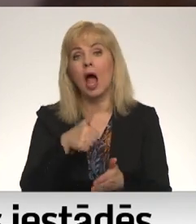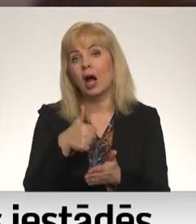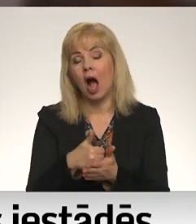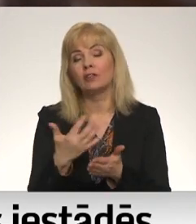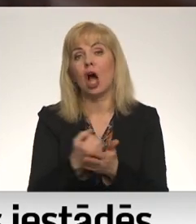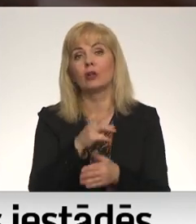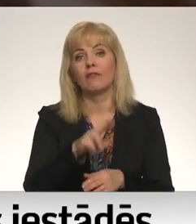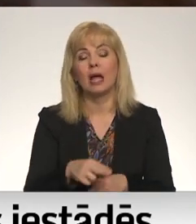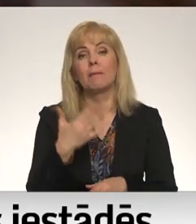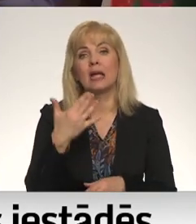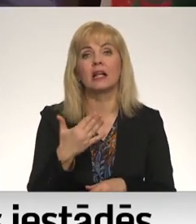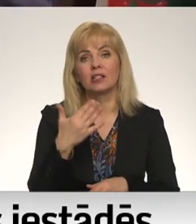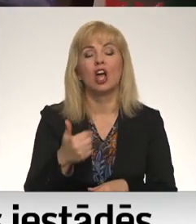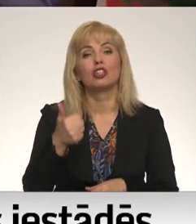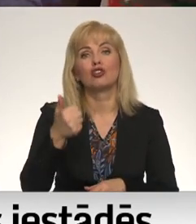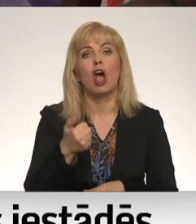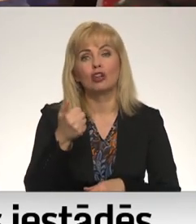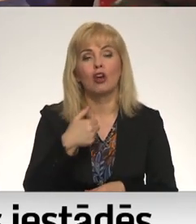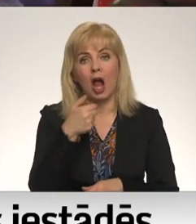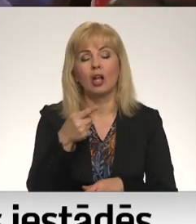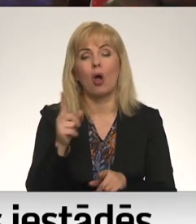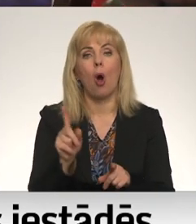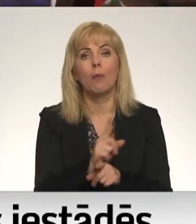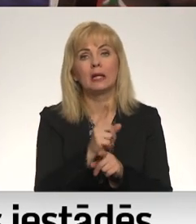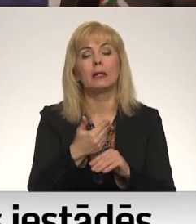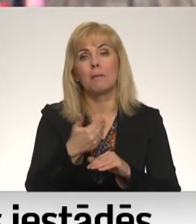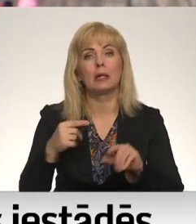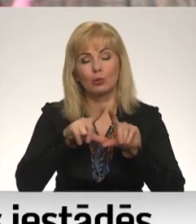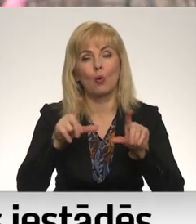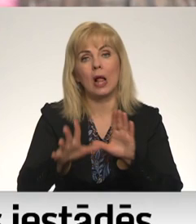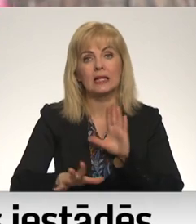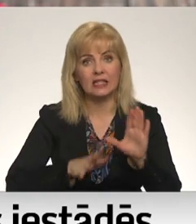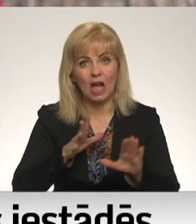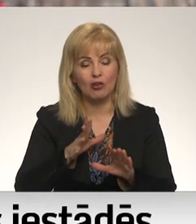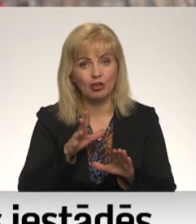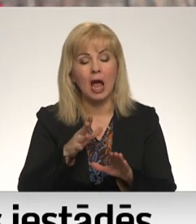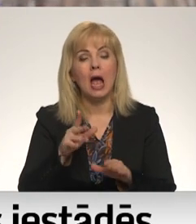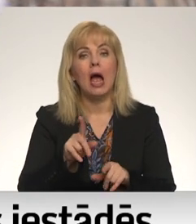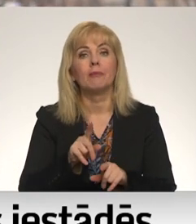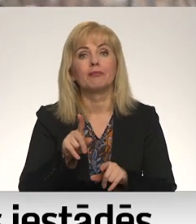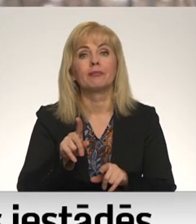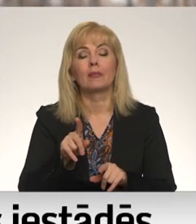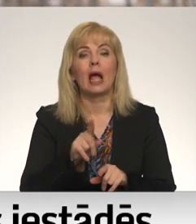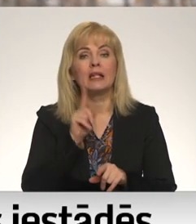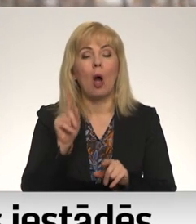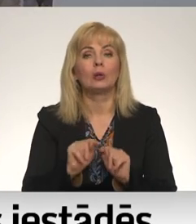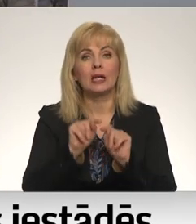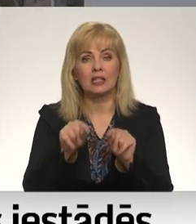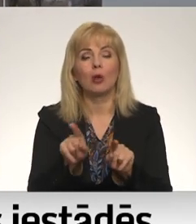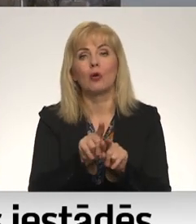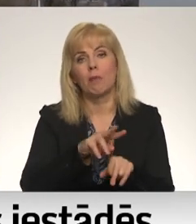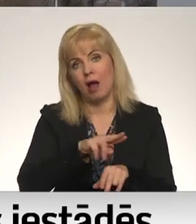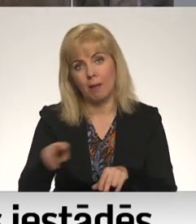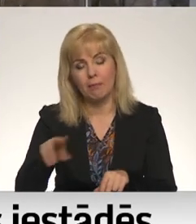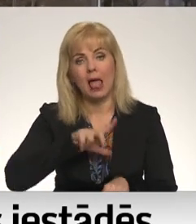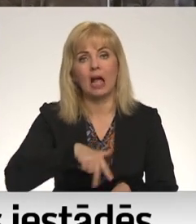vietas 5-gadniekiem un 6-gadniekiem, kuriem ir obligātā pirmskolas sagatavošanās. Jaunākie stāsies rindā tāpat kā pārējie Latvijas bērni. Turklāt